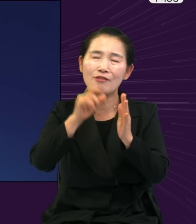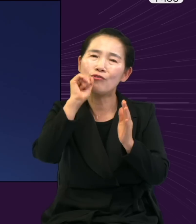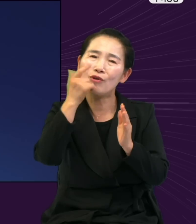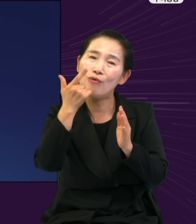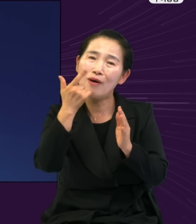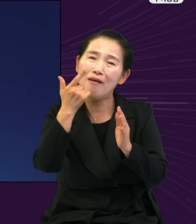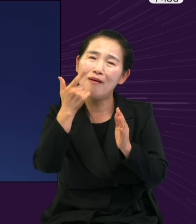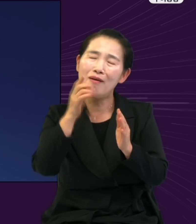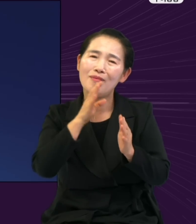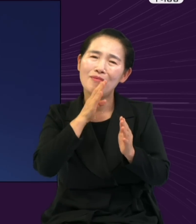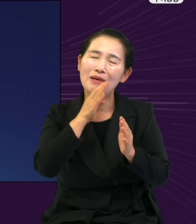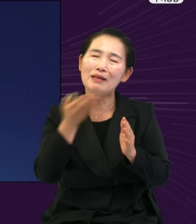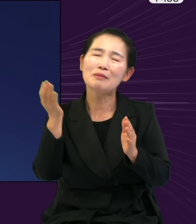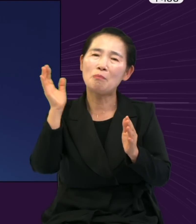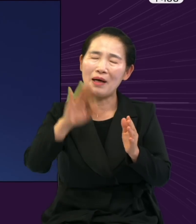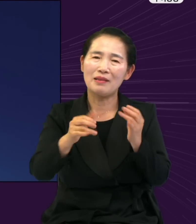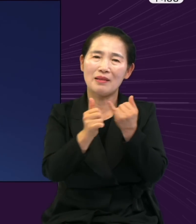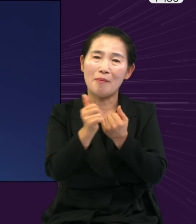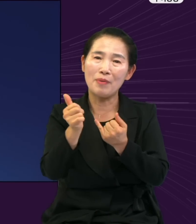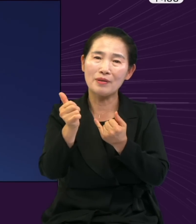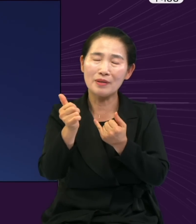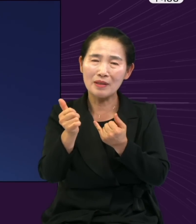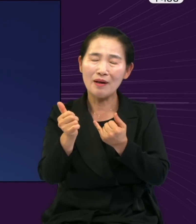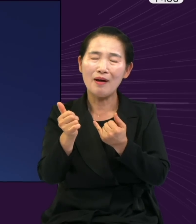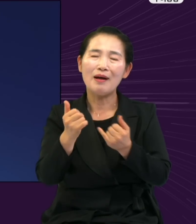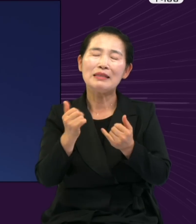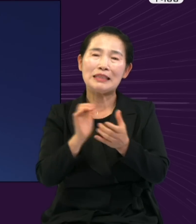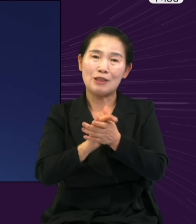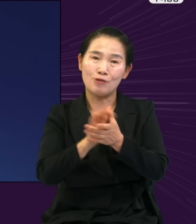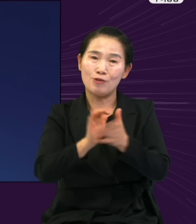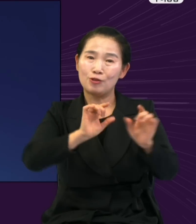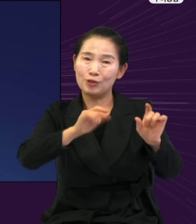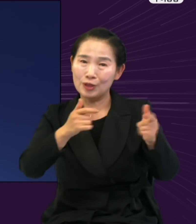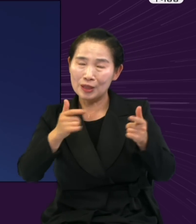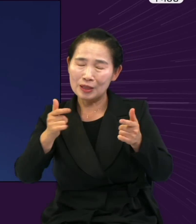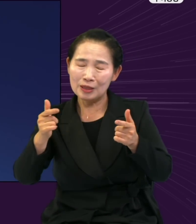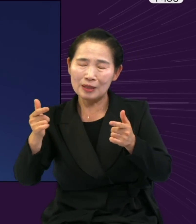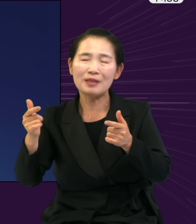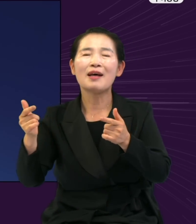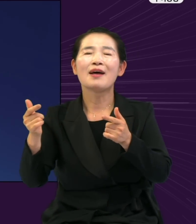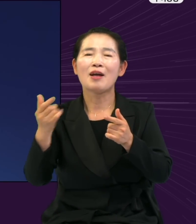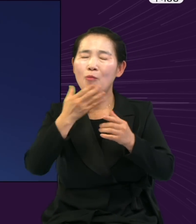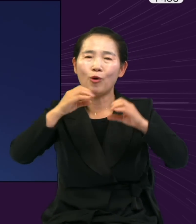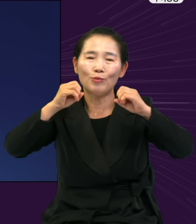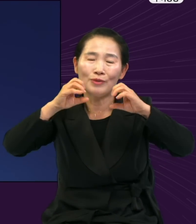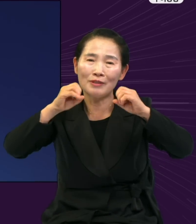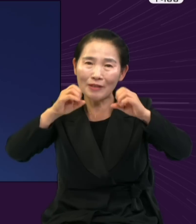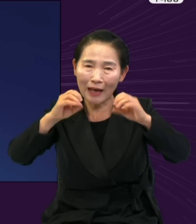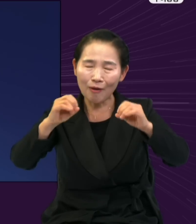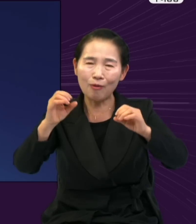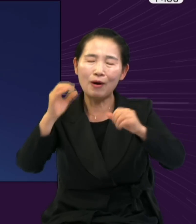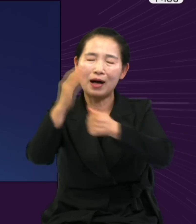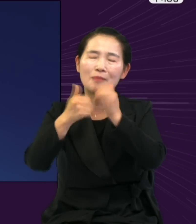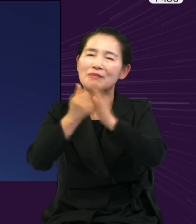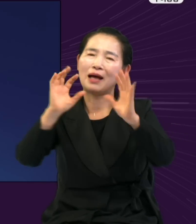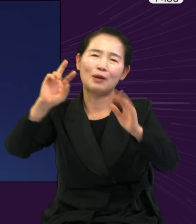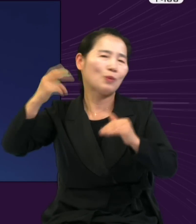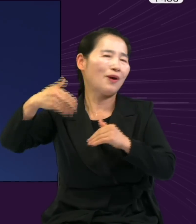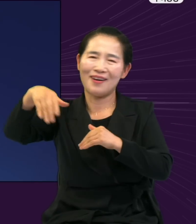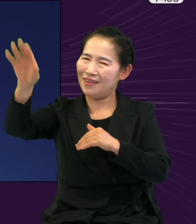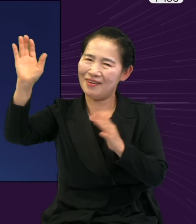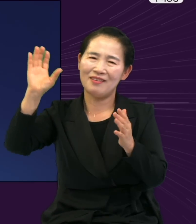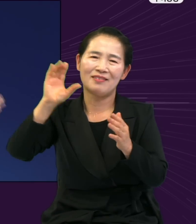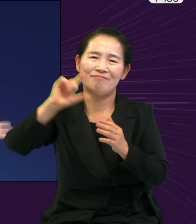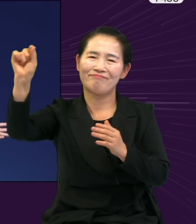그토록 소망하던 친구들의 환송을 받으며 하나님께로 돌아갔습니다. 그를 보내고